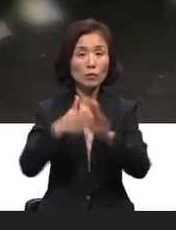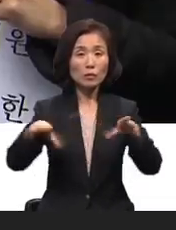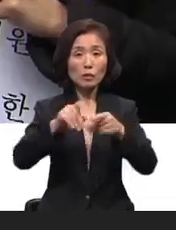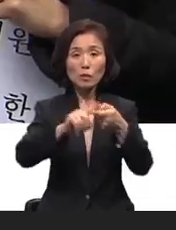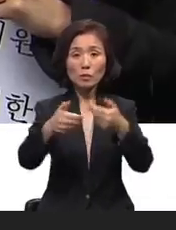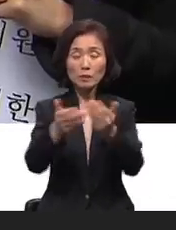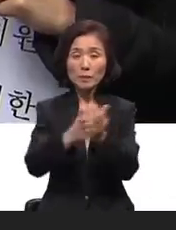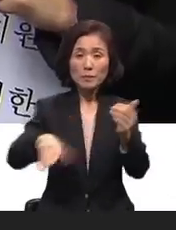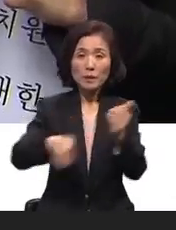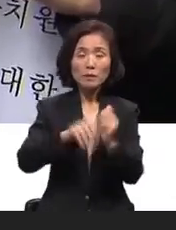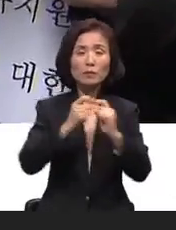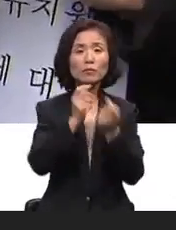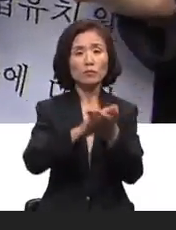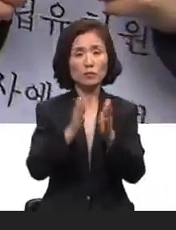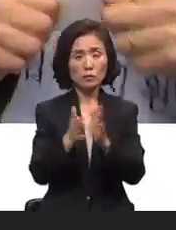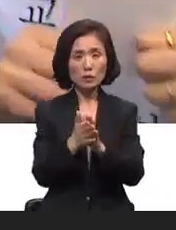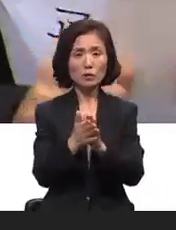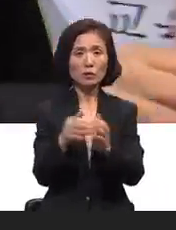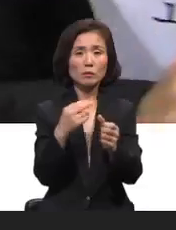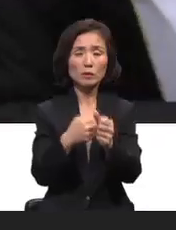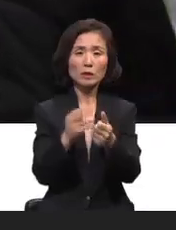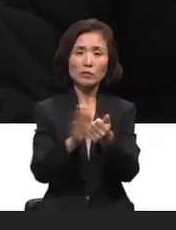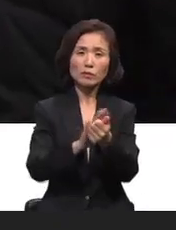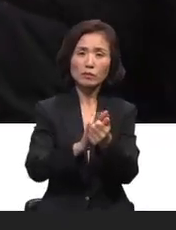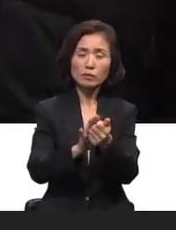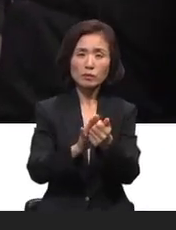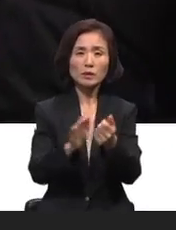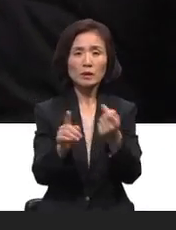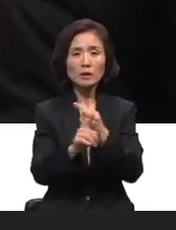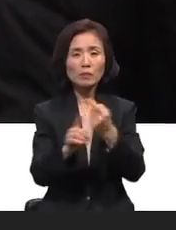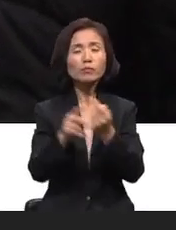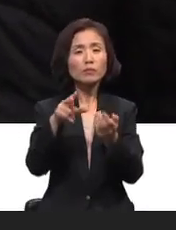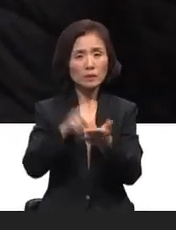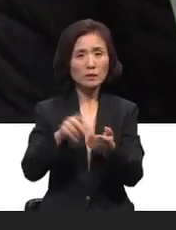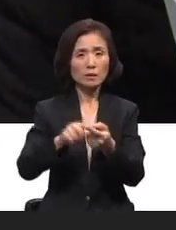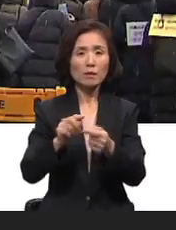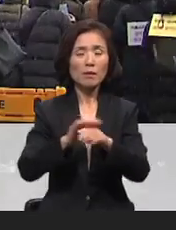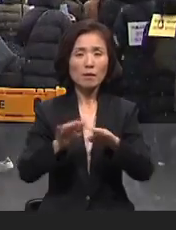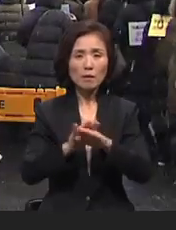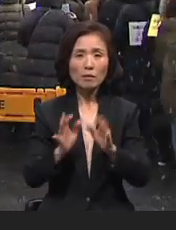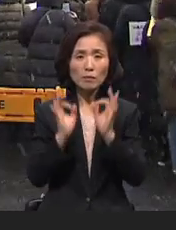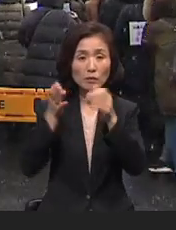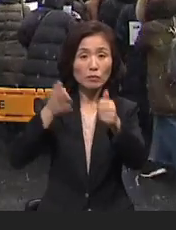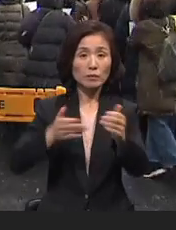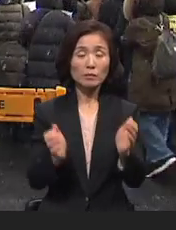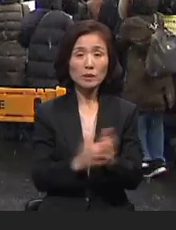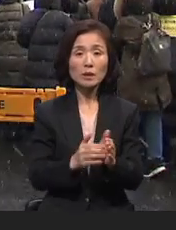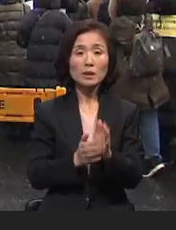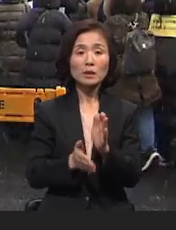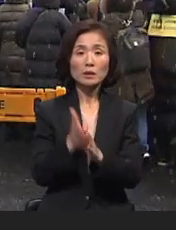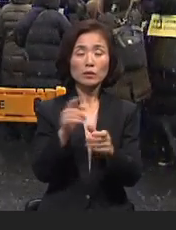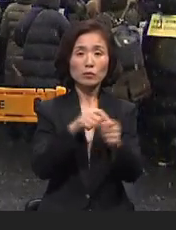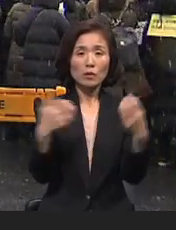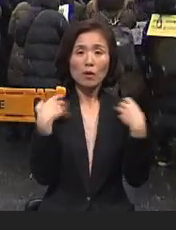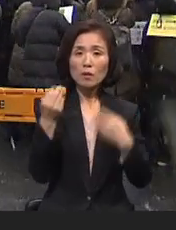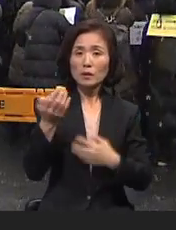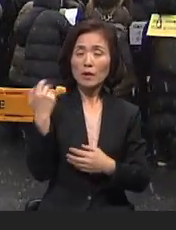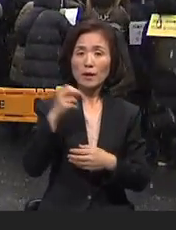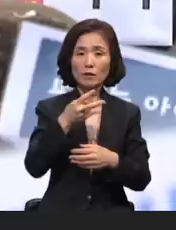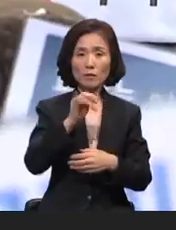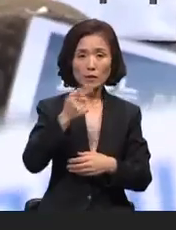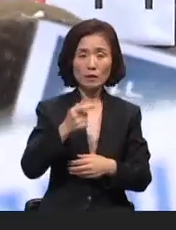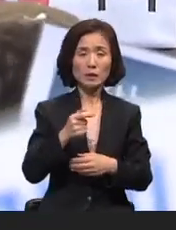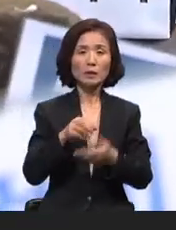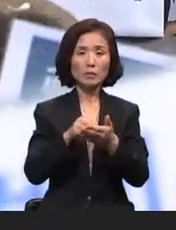사이에 불거진 교사 처우 개선비 문제 해결에도 힘써달라고 요구했습니다. 시 교육청은 얼마 전 에듀파인과 온라인